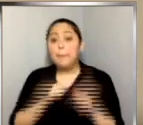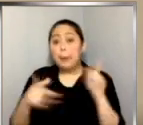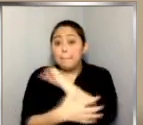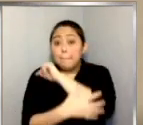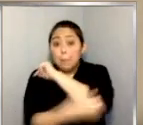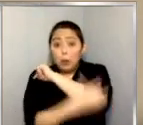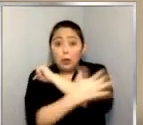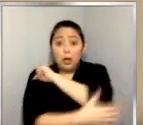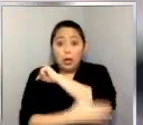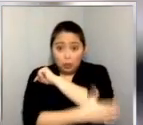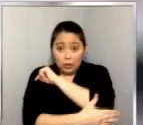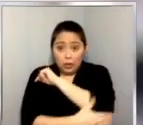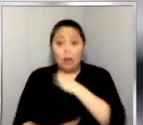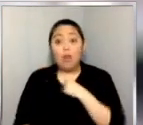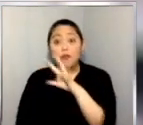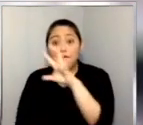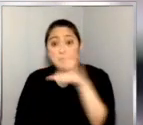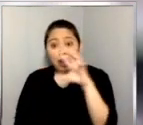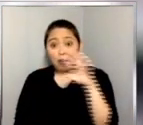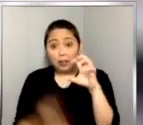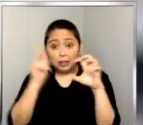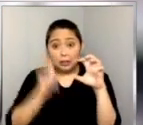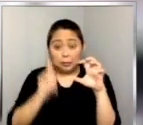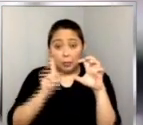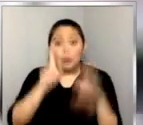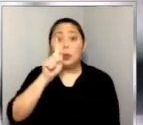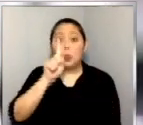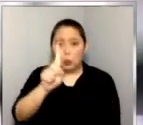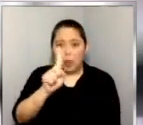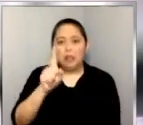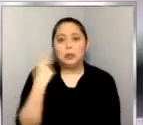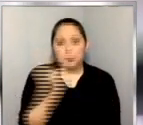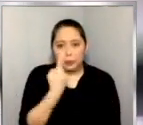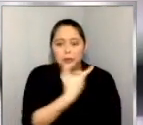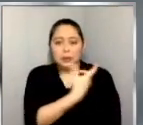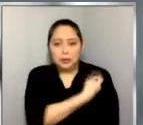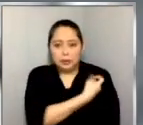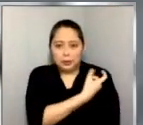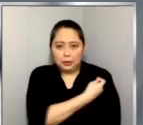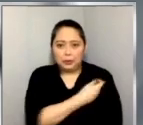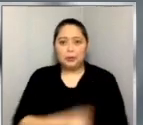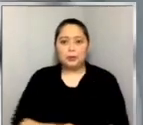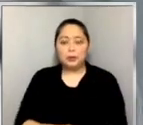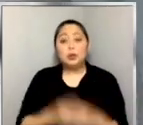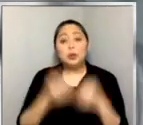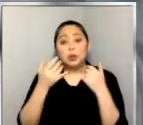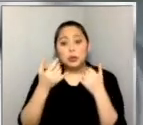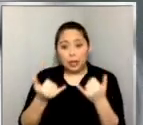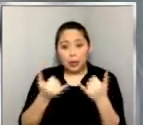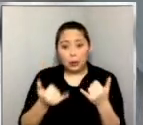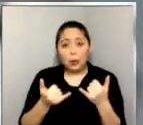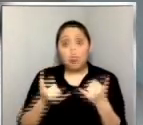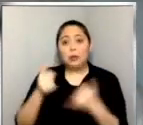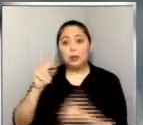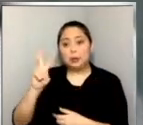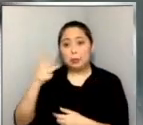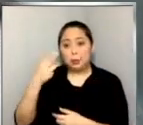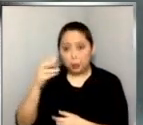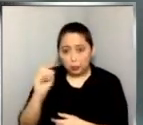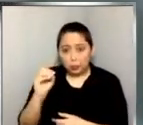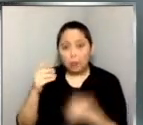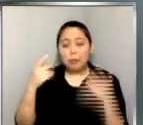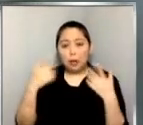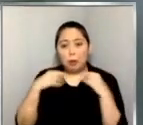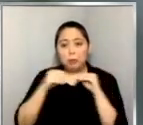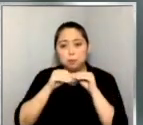COVAX facility ng 38.4 million doses ng bakuna sa mahigit 100 bansa. 2 bilyong dose ang target nilang maipadala